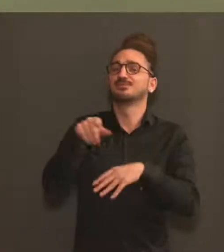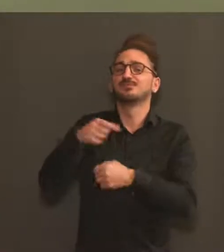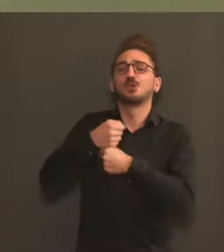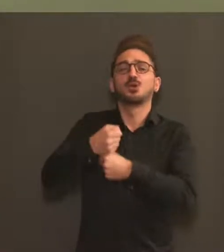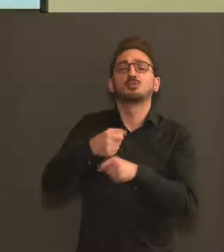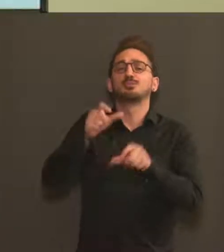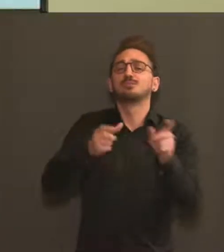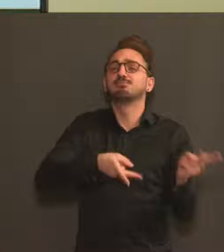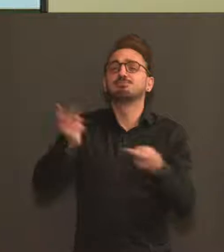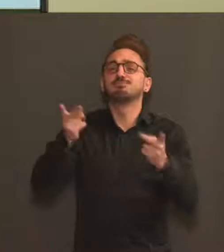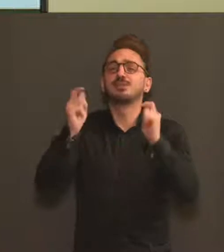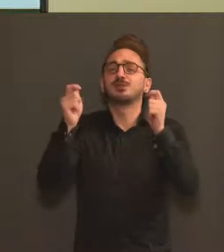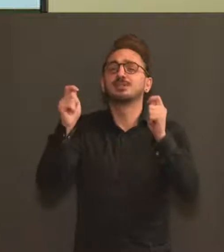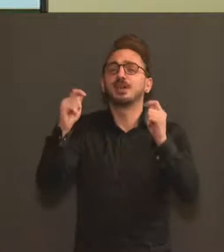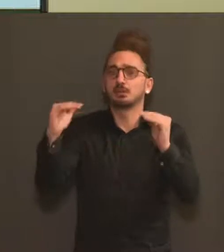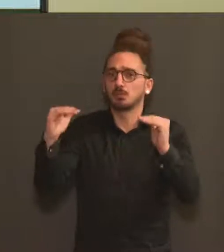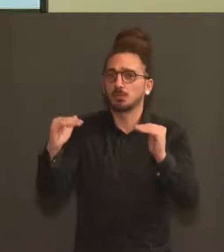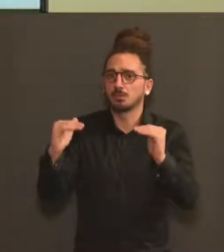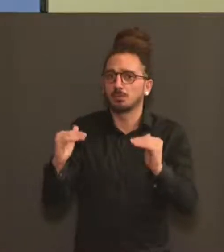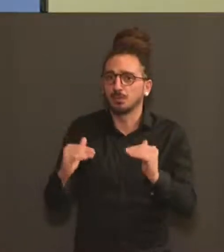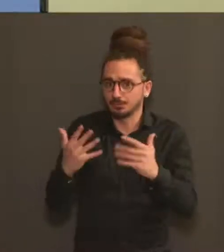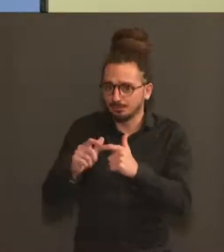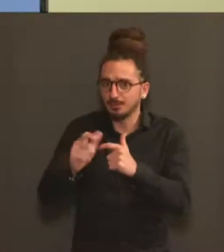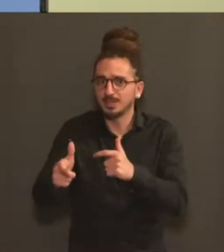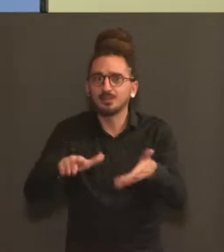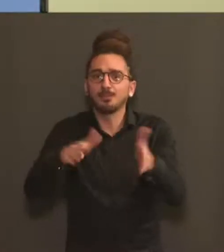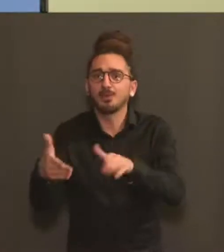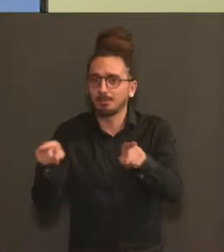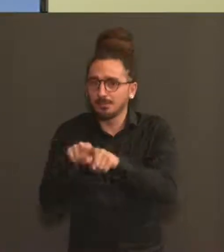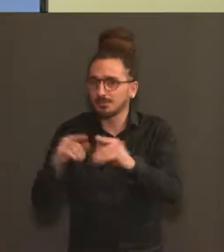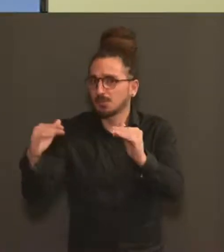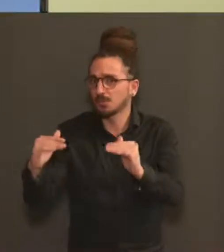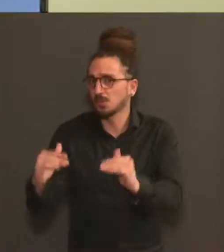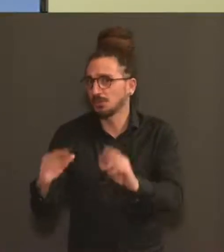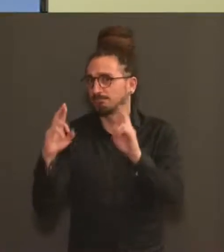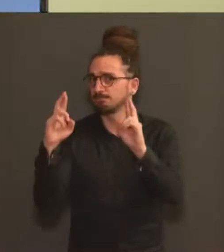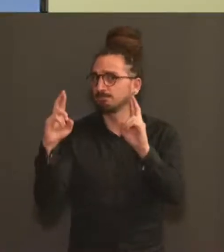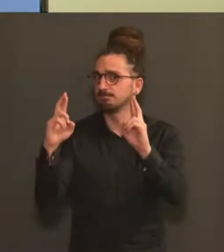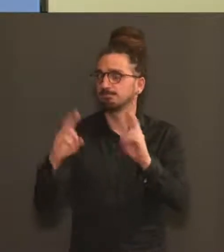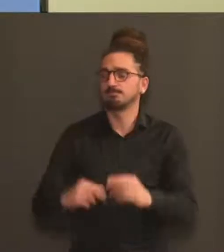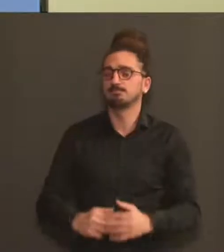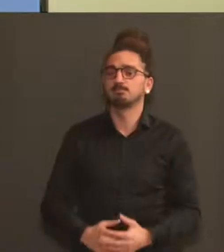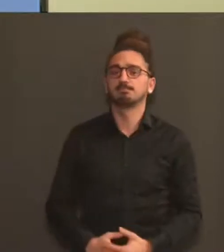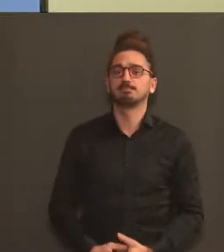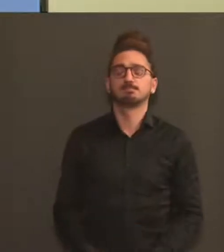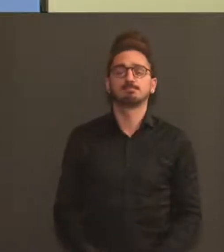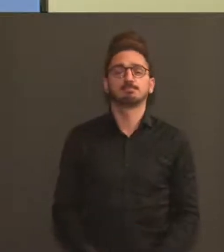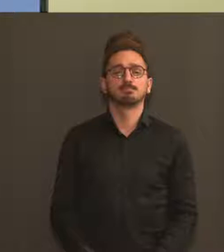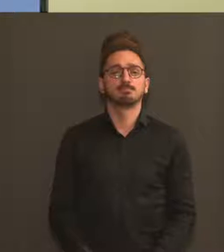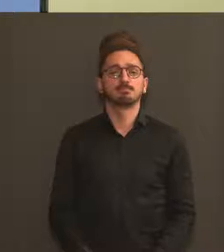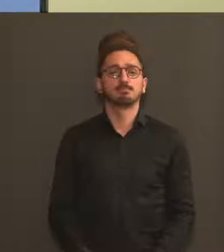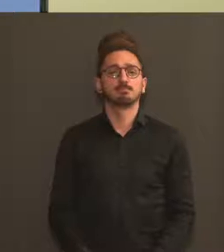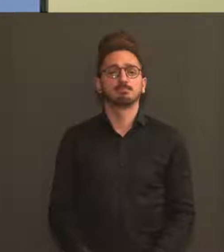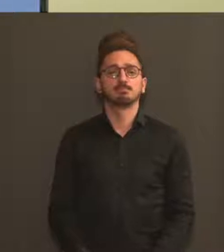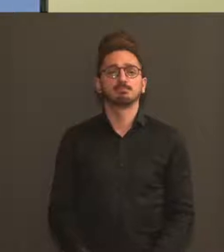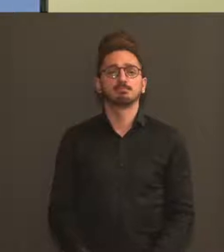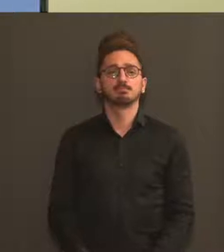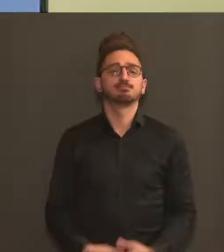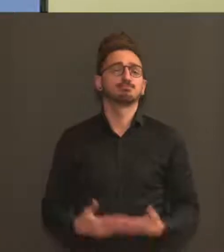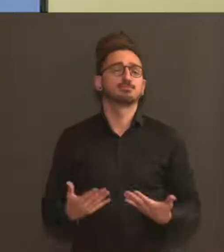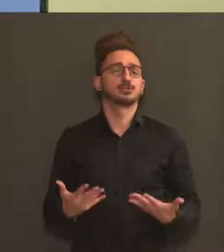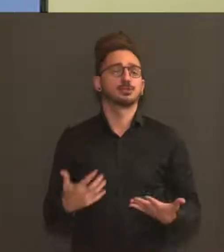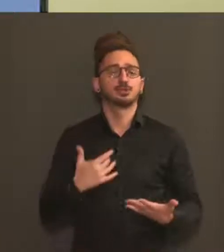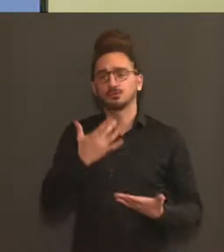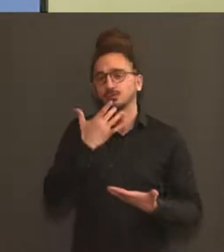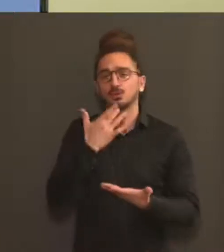perdure. Alors, au niveau des données qu'on voulait partager avec vous aujourd'hui, c'est celle du degré